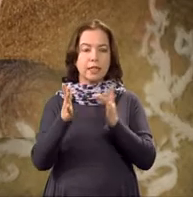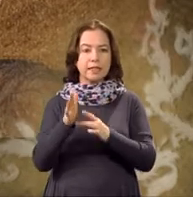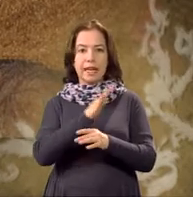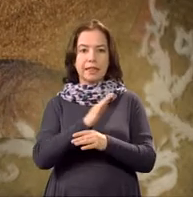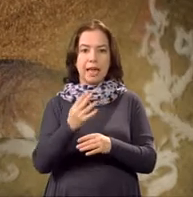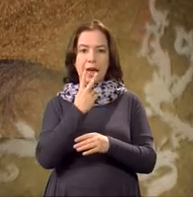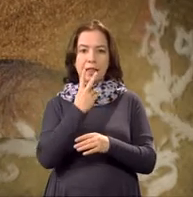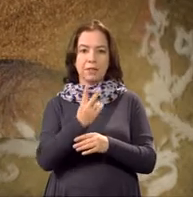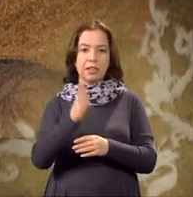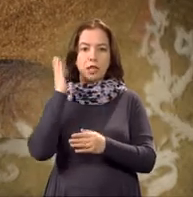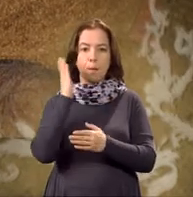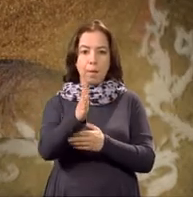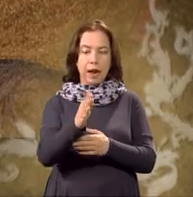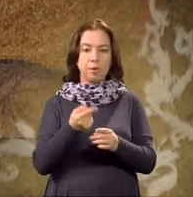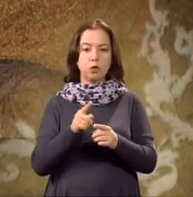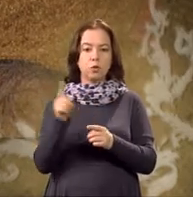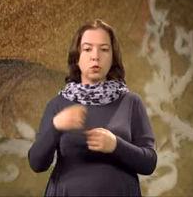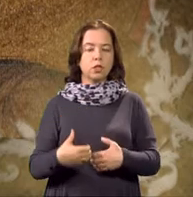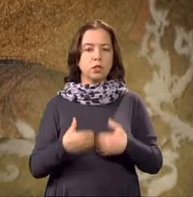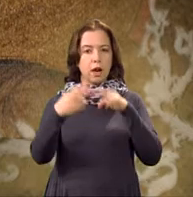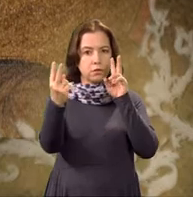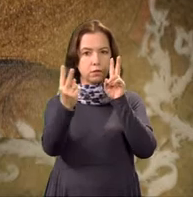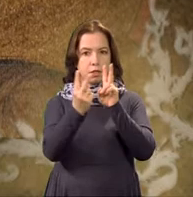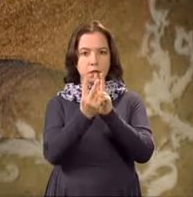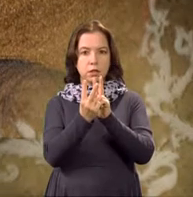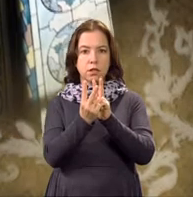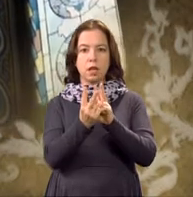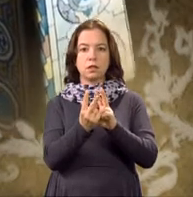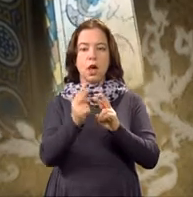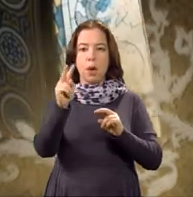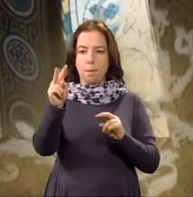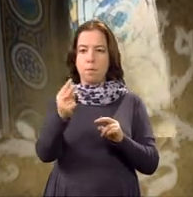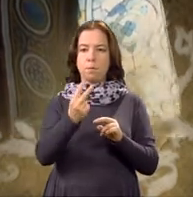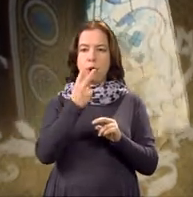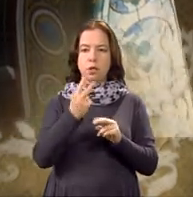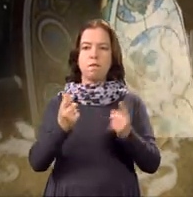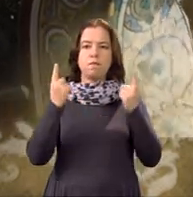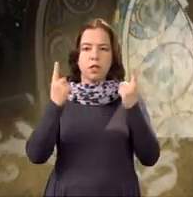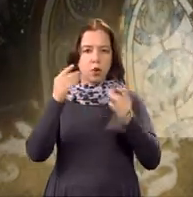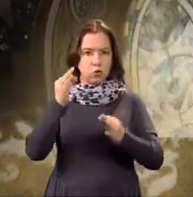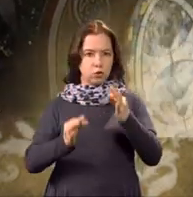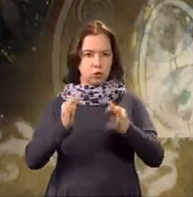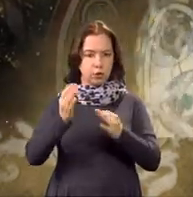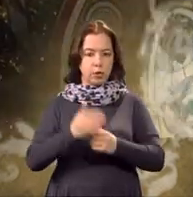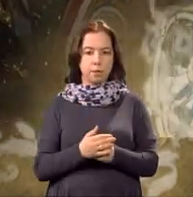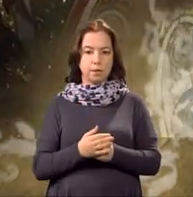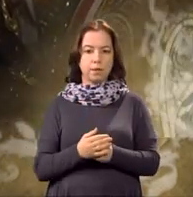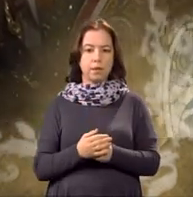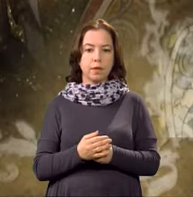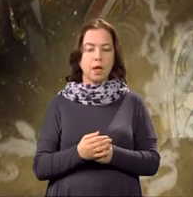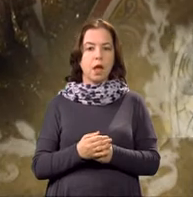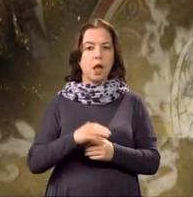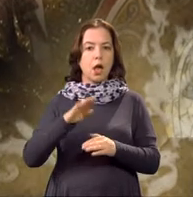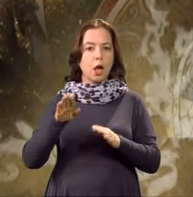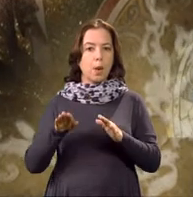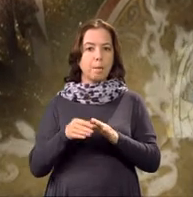страшно зустрітися з поглядом великого судді. Під зображенням Вседержителя у вівтарі